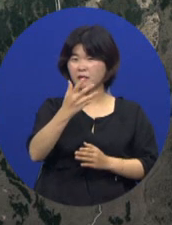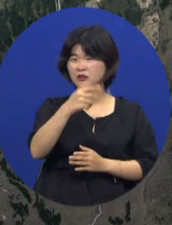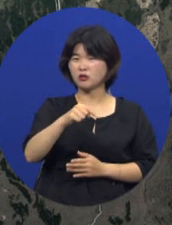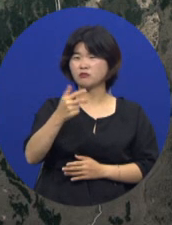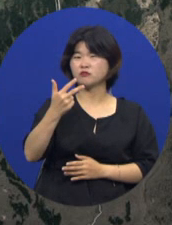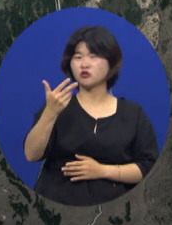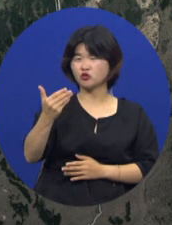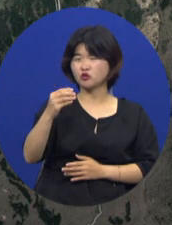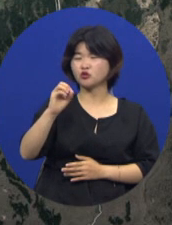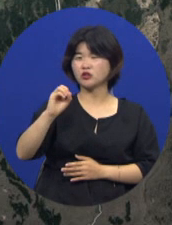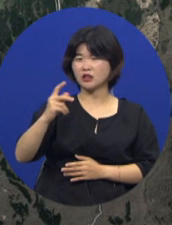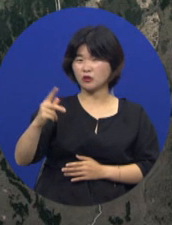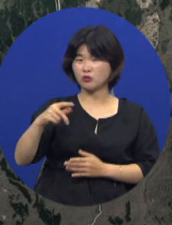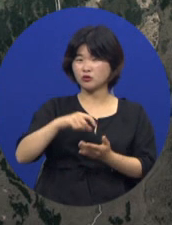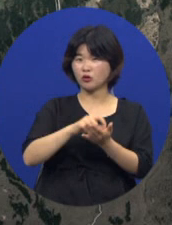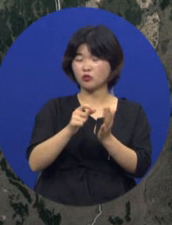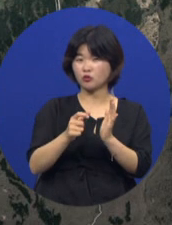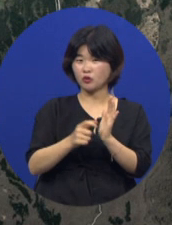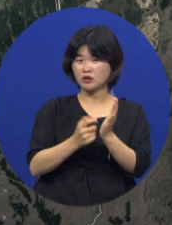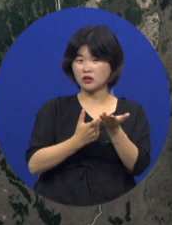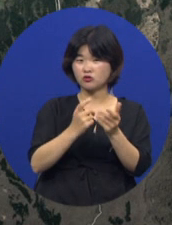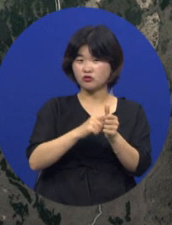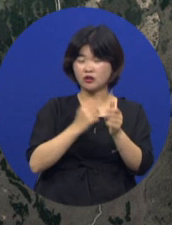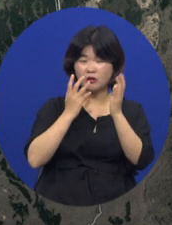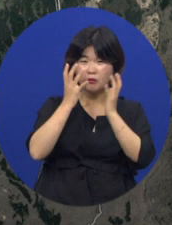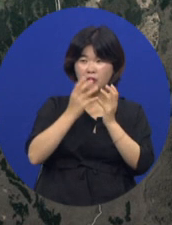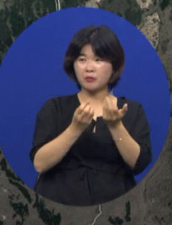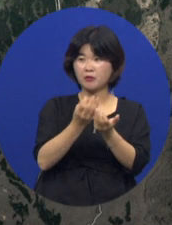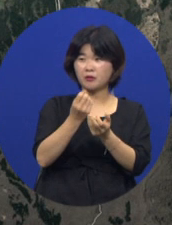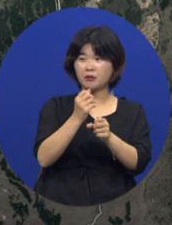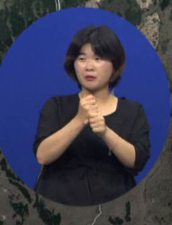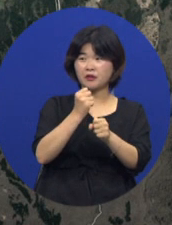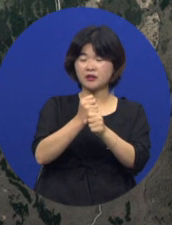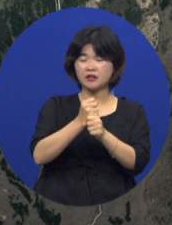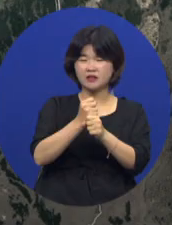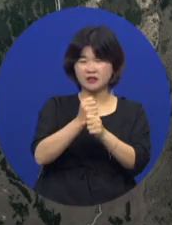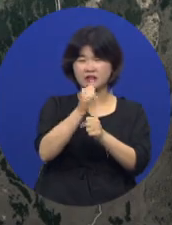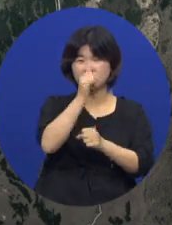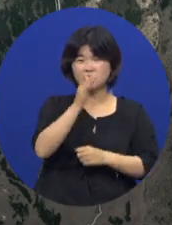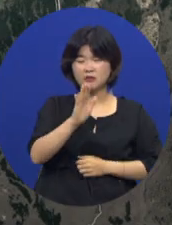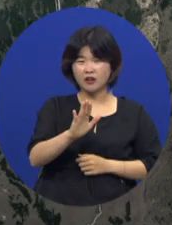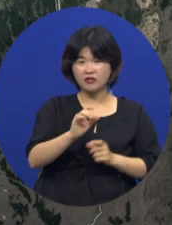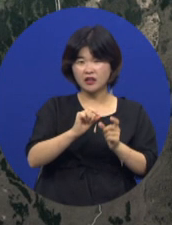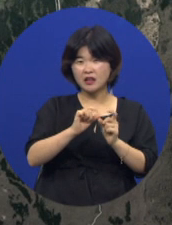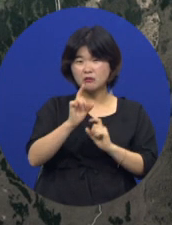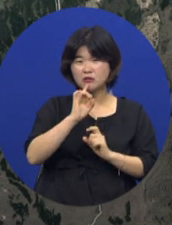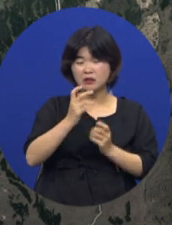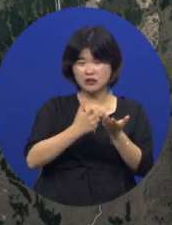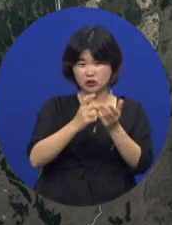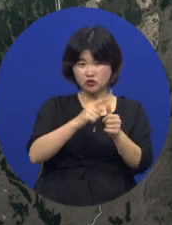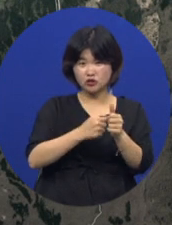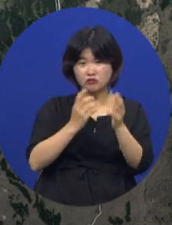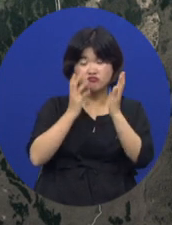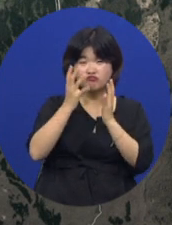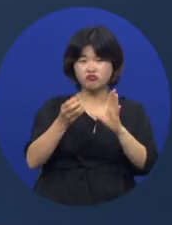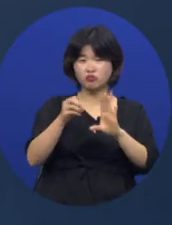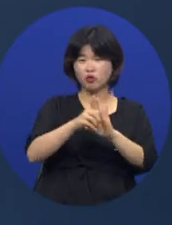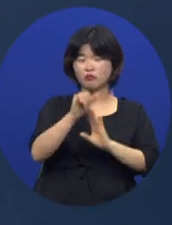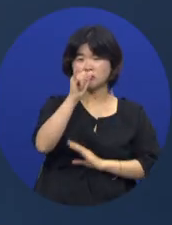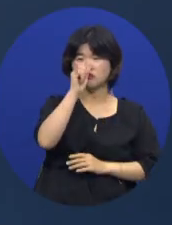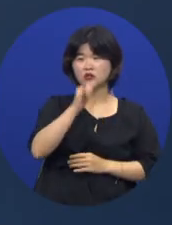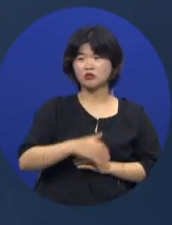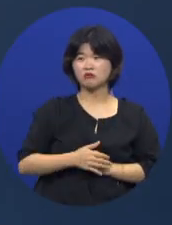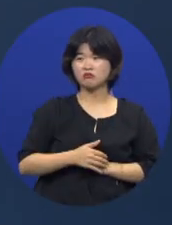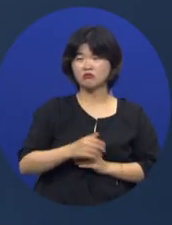구간에 걸친 곶자왈 지대 가 같은 용 압류를 형성된 것으로 추정되지만 일부만 곶자왈 지역으로 포함 된 겁니다